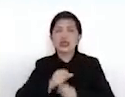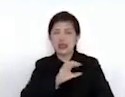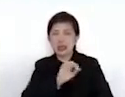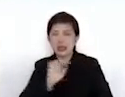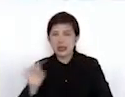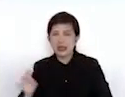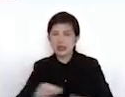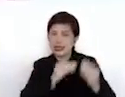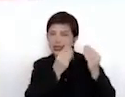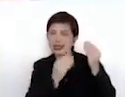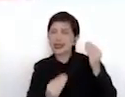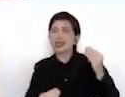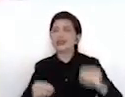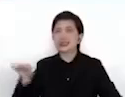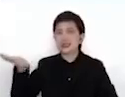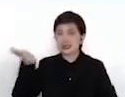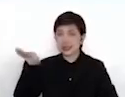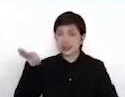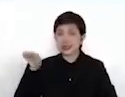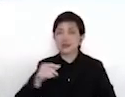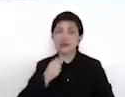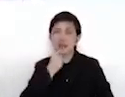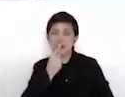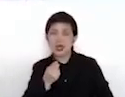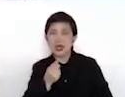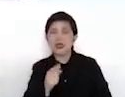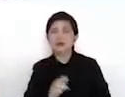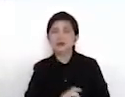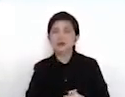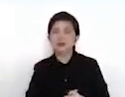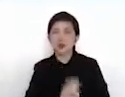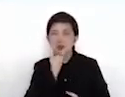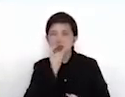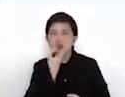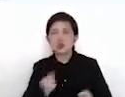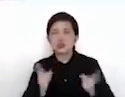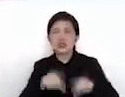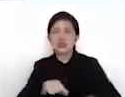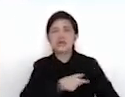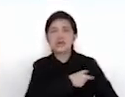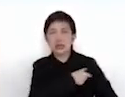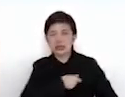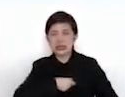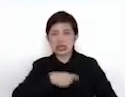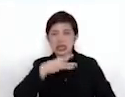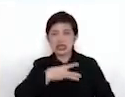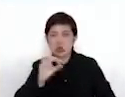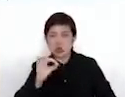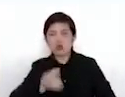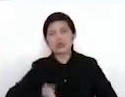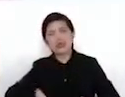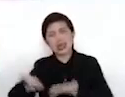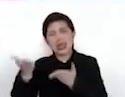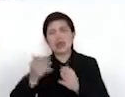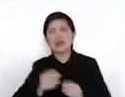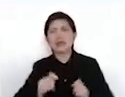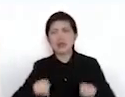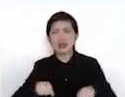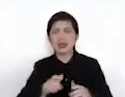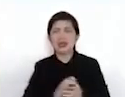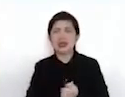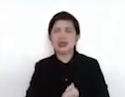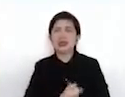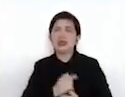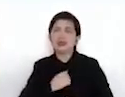genzinya tadi seperti Mas Pram sampaikan untuk io silakan pakai karena kita ada program juga namanya car